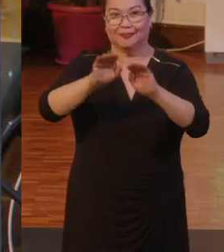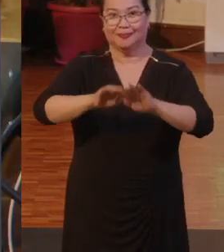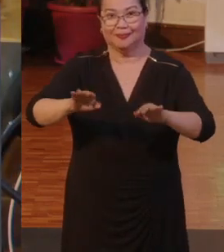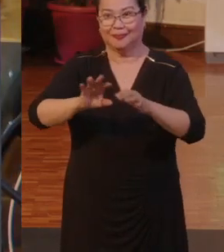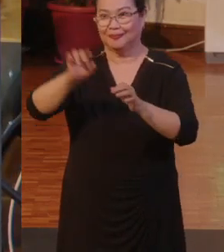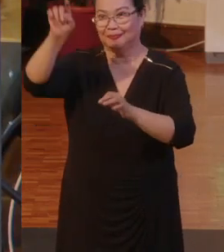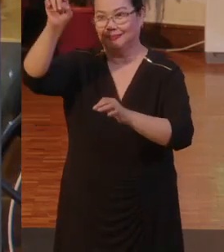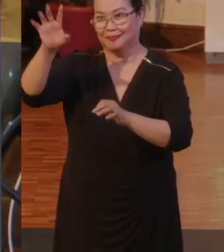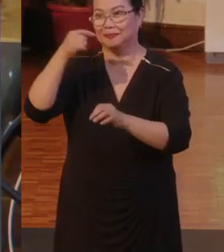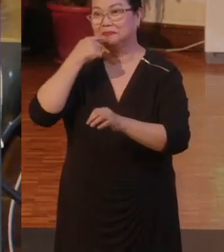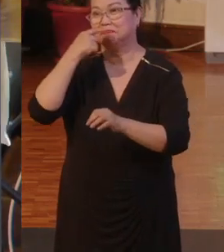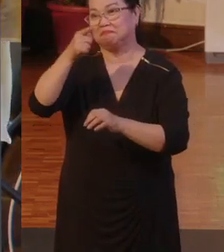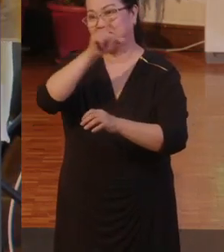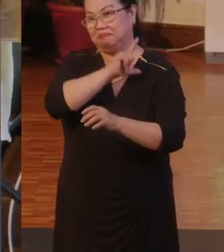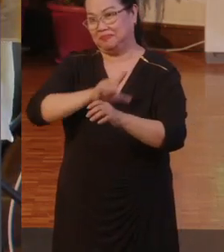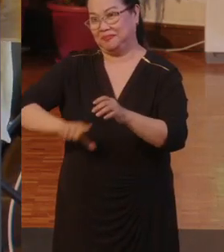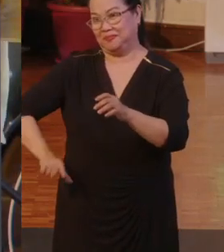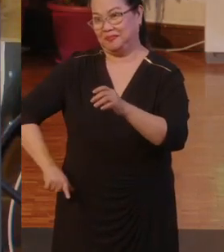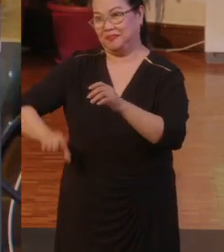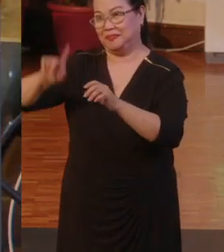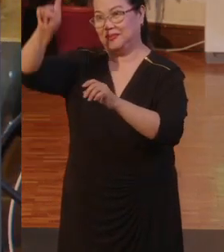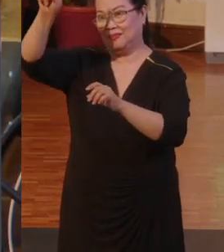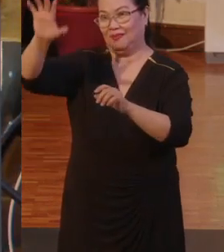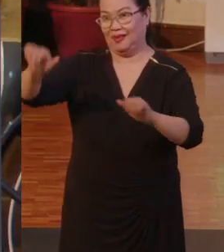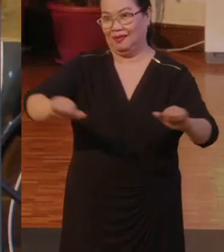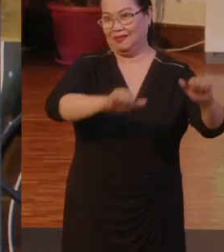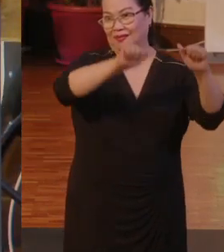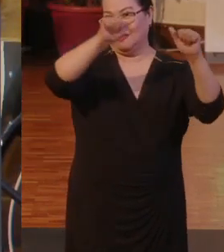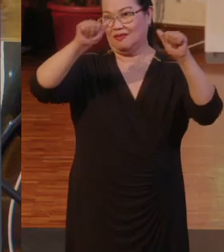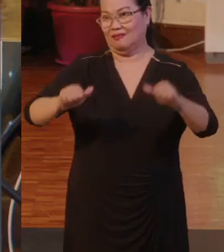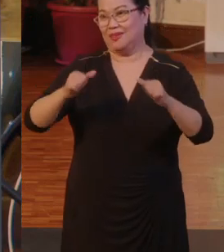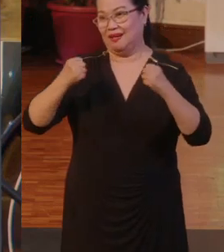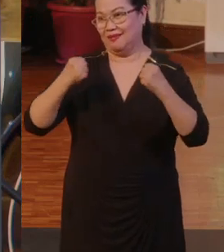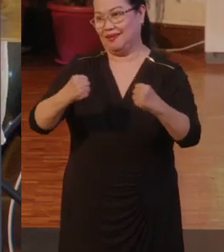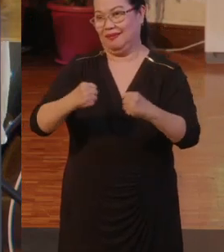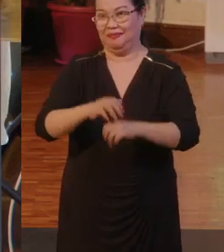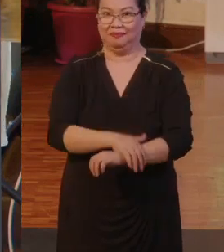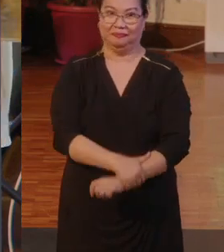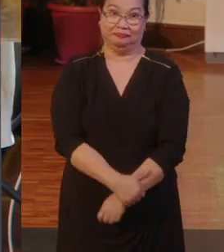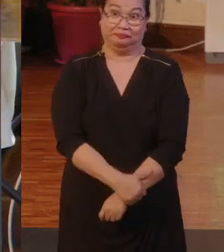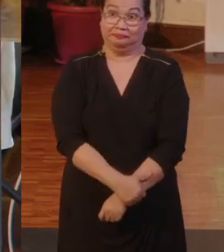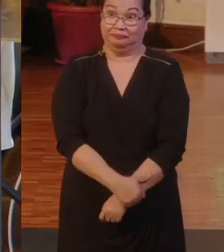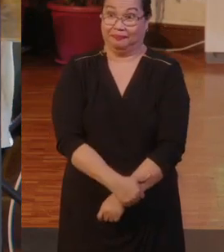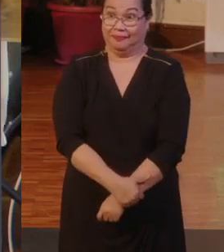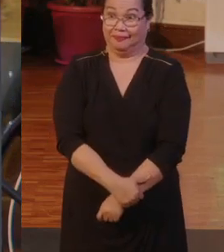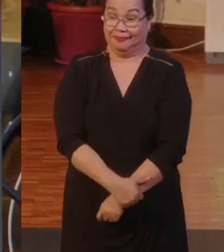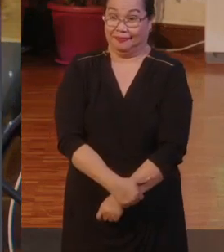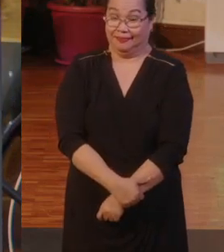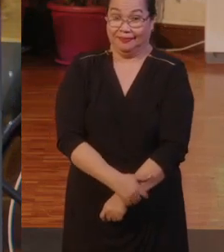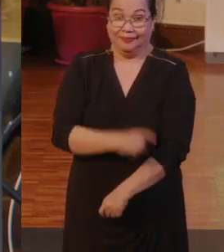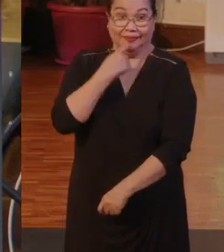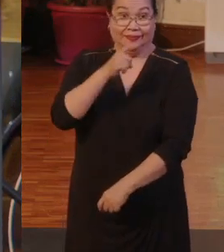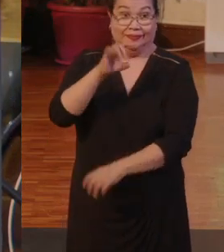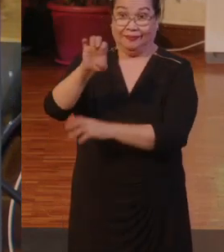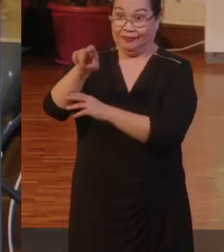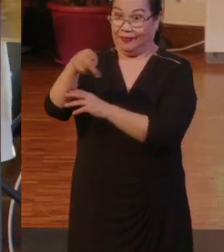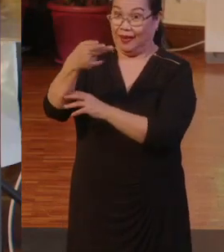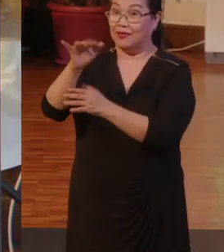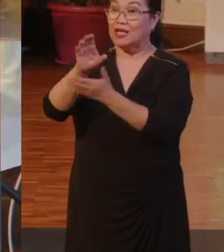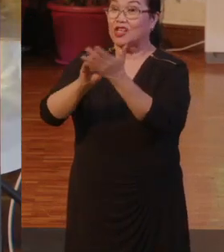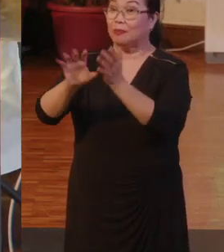So hiningi niya ang pagtatalaga ng bayan. Una sa lahat, sa pagpapasya na tumalikod sa Diyos-Diyusan at sumamba